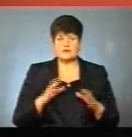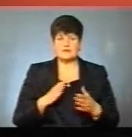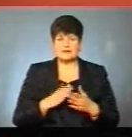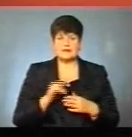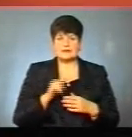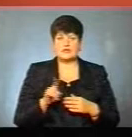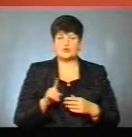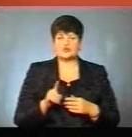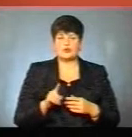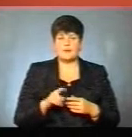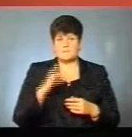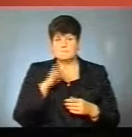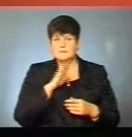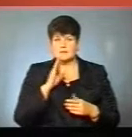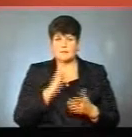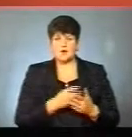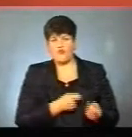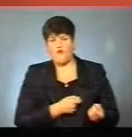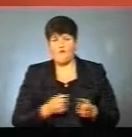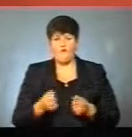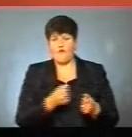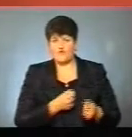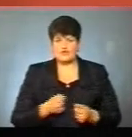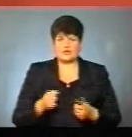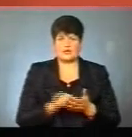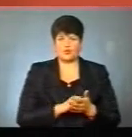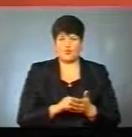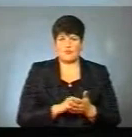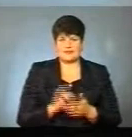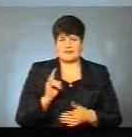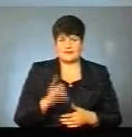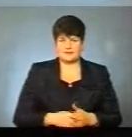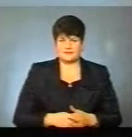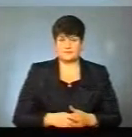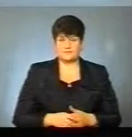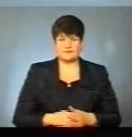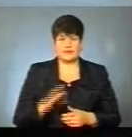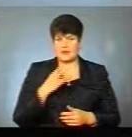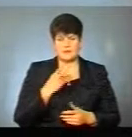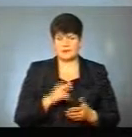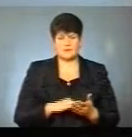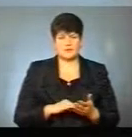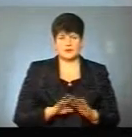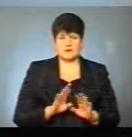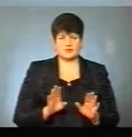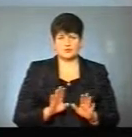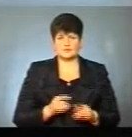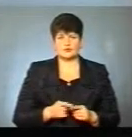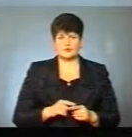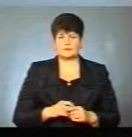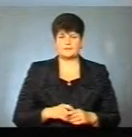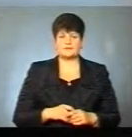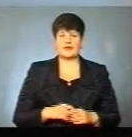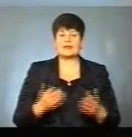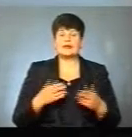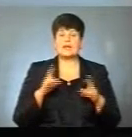батьки мають возити документи дітей при собі під час перевезення дитини? Ну, не передбачено цього, скажімо так. Отже,